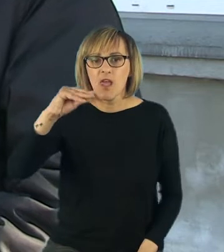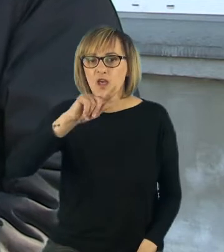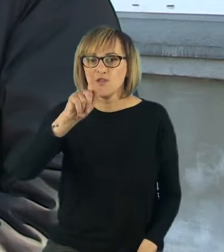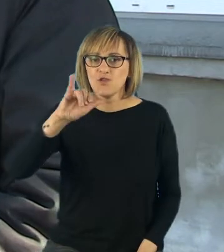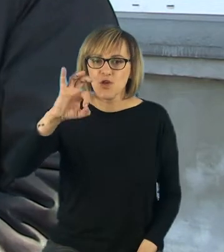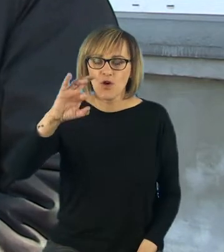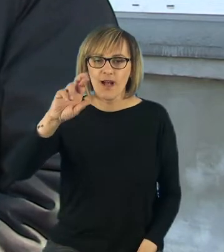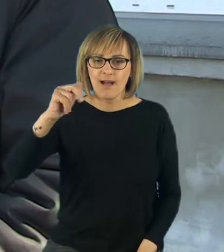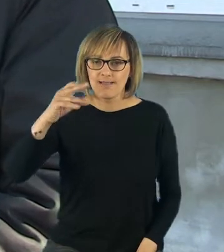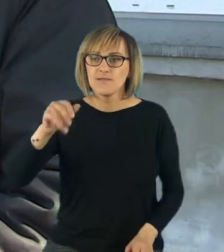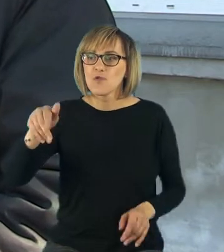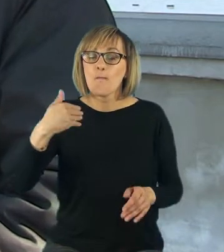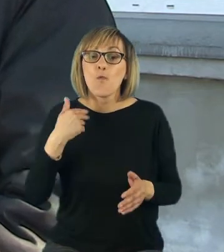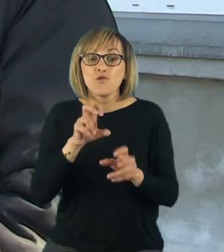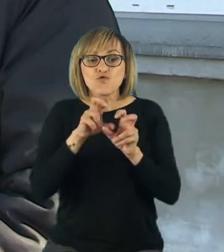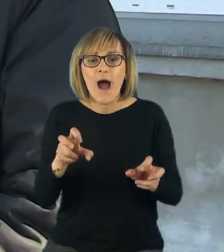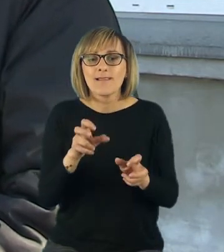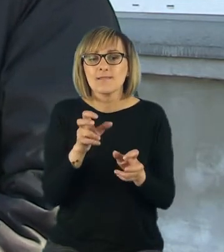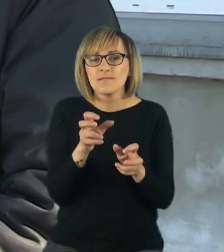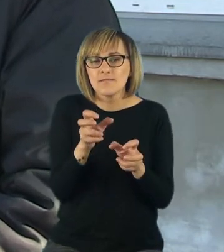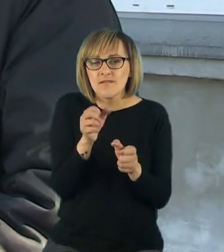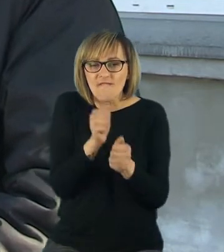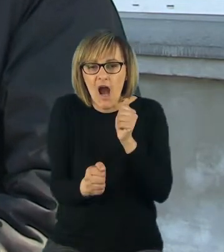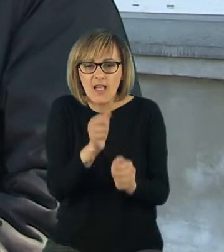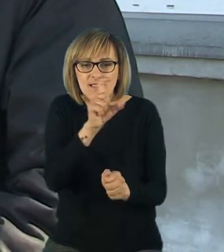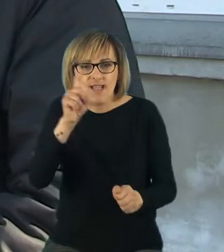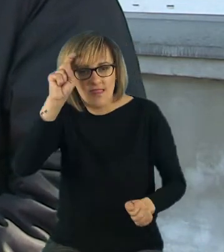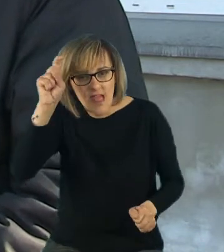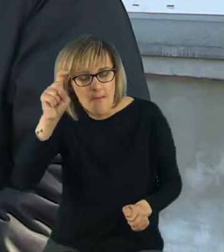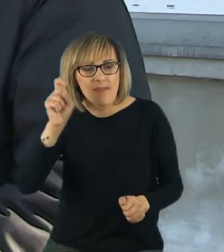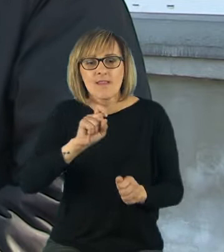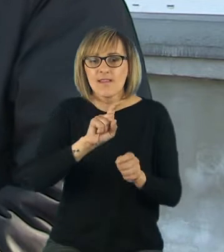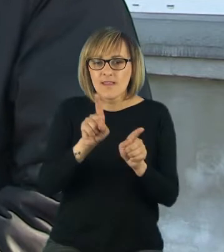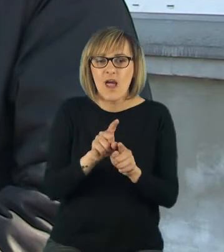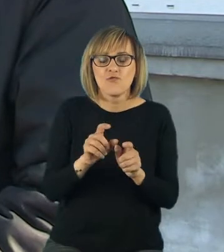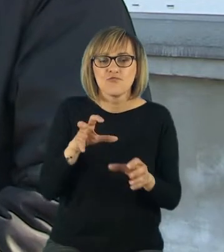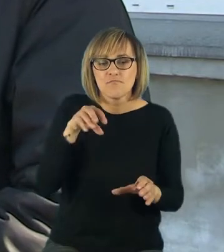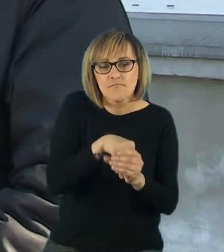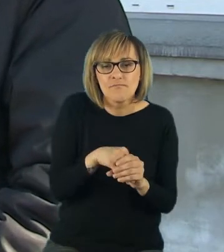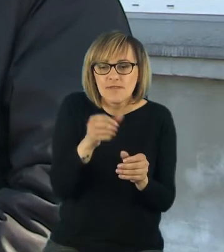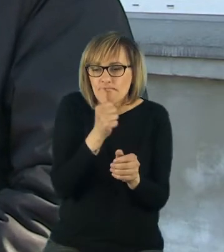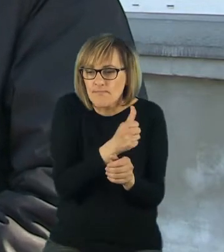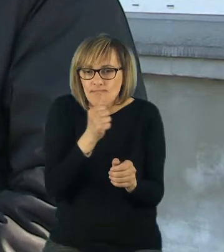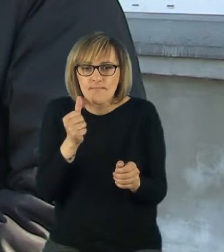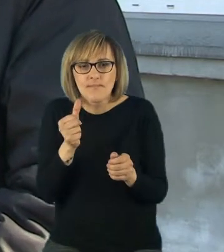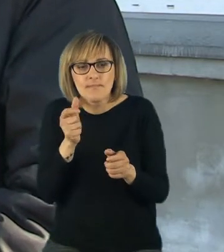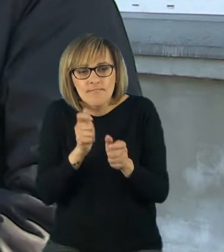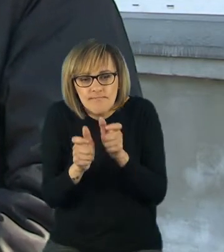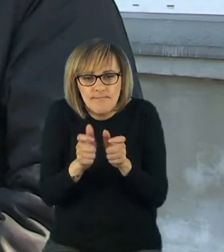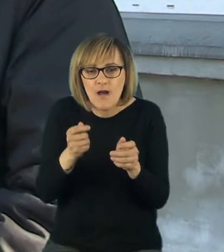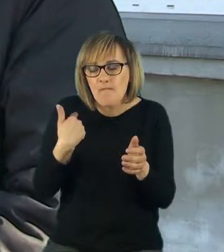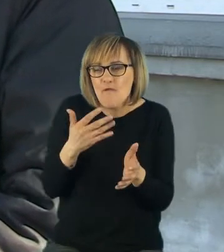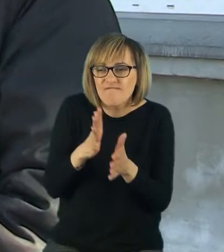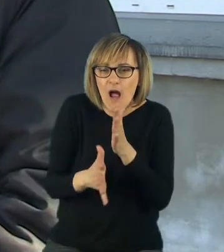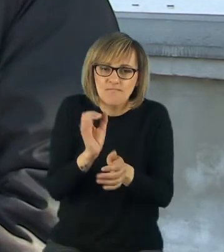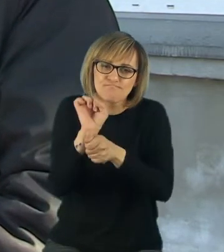konspiracyjne Związku Walki Zbrojnej, późniejszej Armii Krajowej. Natomiast radny Feliniak